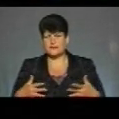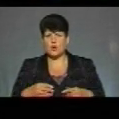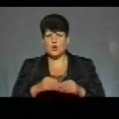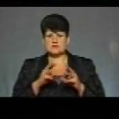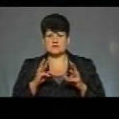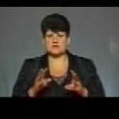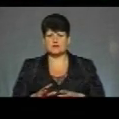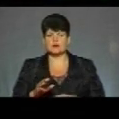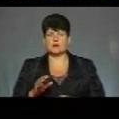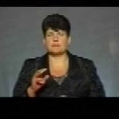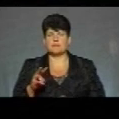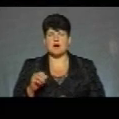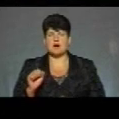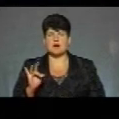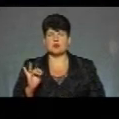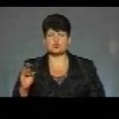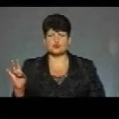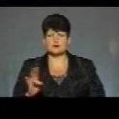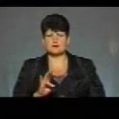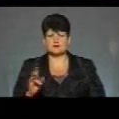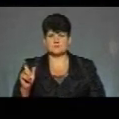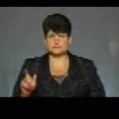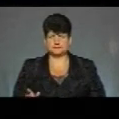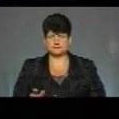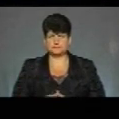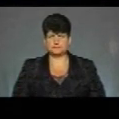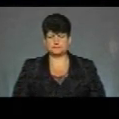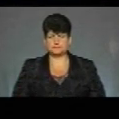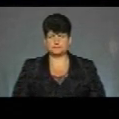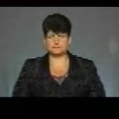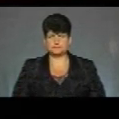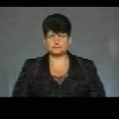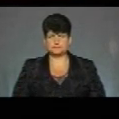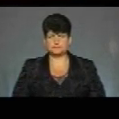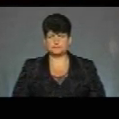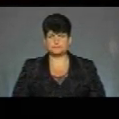«Карітас» отець Андрій Марчук та його заступник отець Роман Загородний.